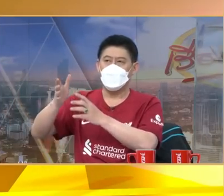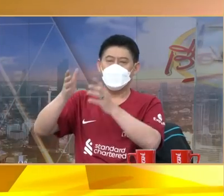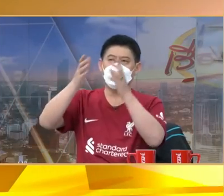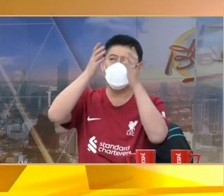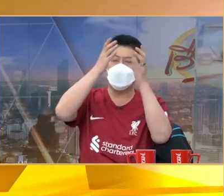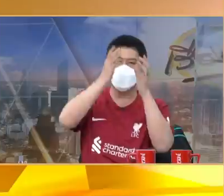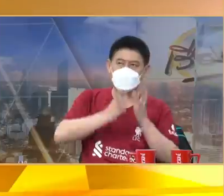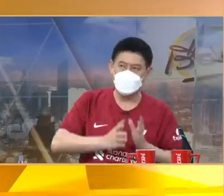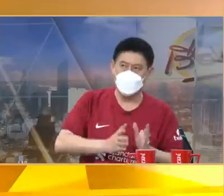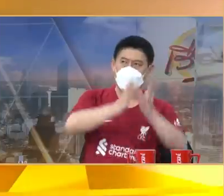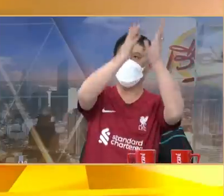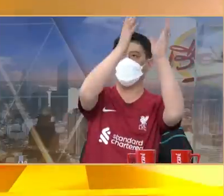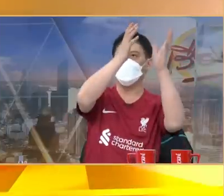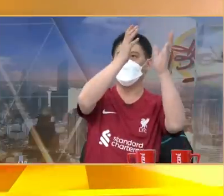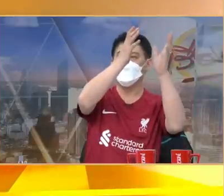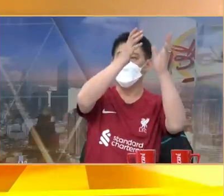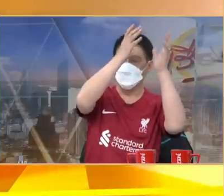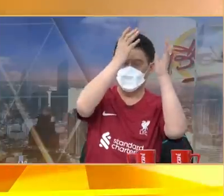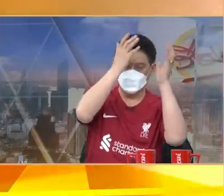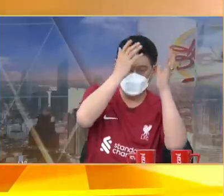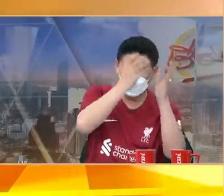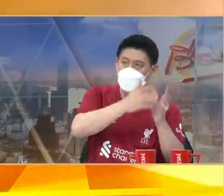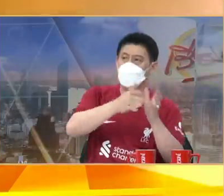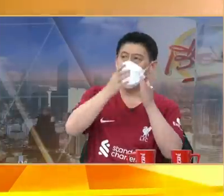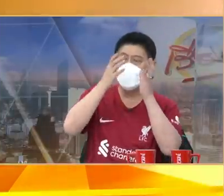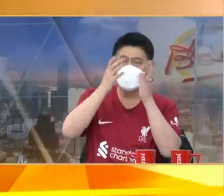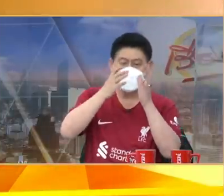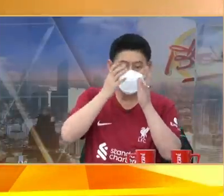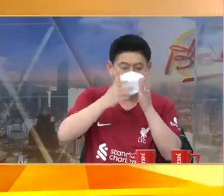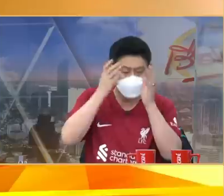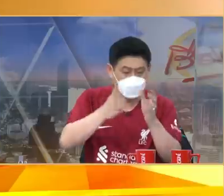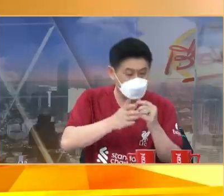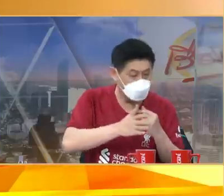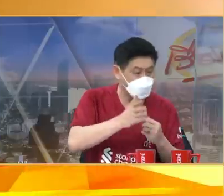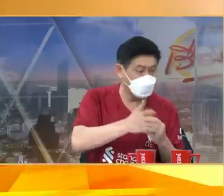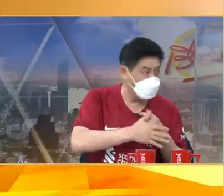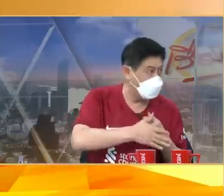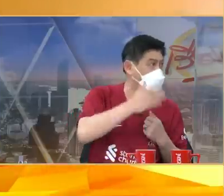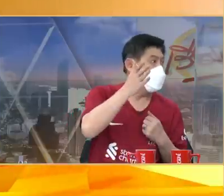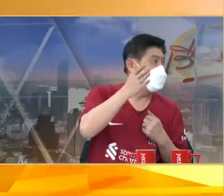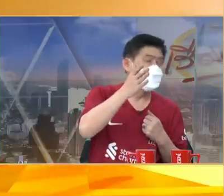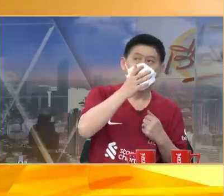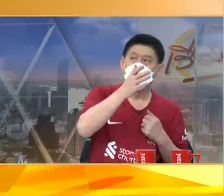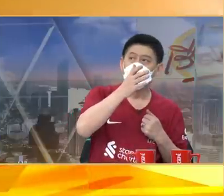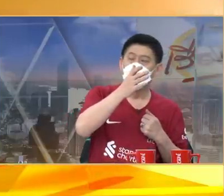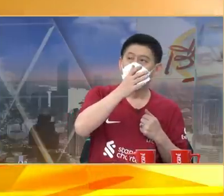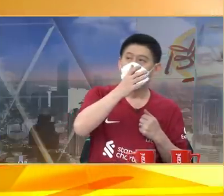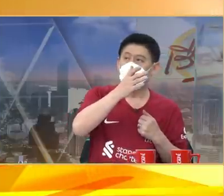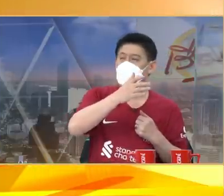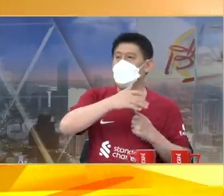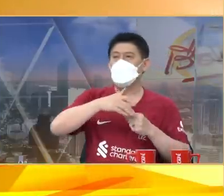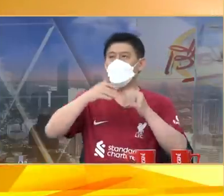ๆบัญชีรายชื่อจากสูตรหาร 500บาทมันจะทำให้คนไม่ได้ศ.สองพันชื่ออะไรชื่อตามสัดส่วนแบบหารไว้